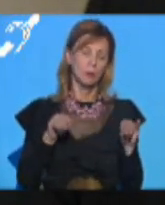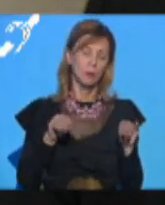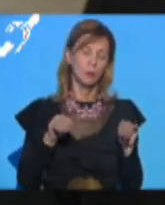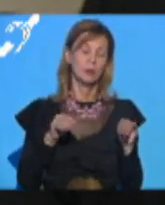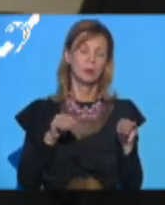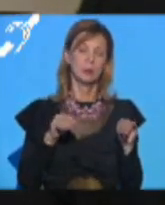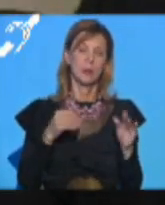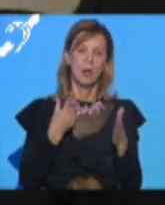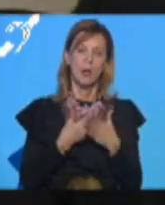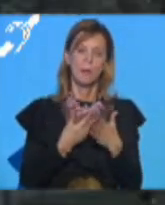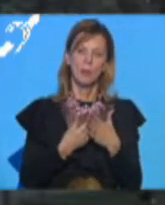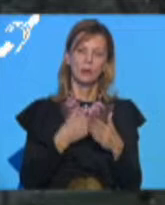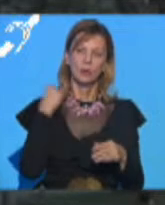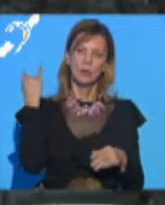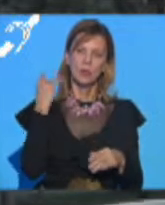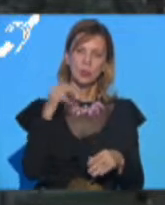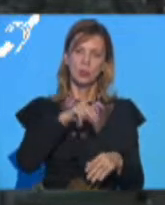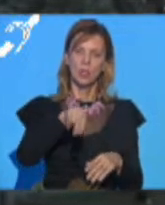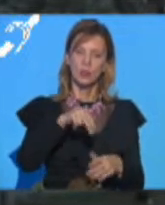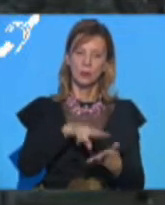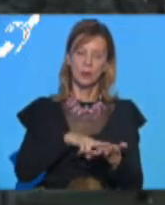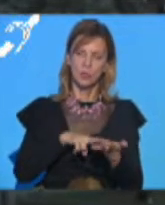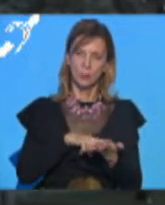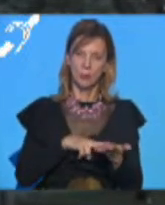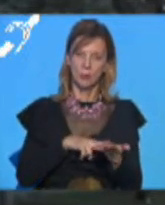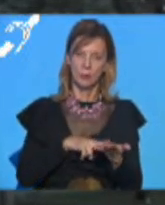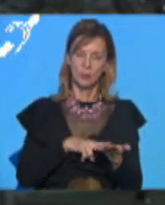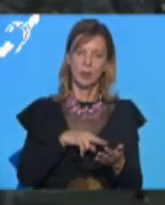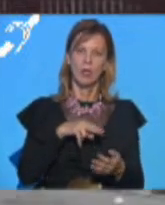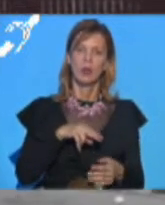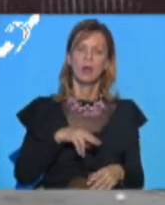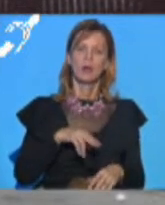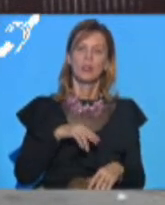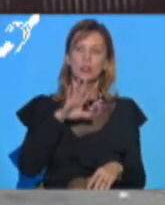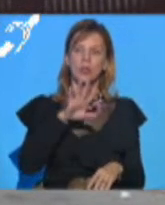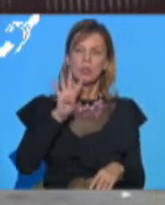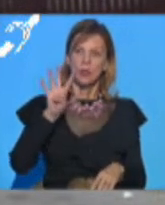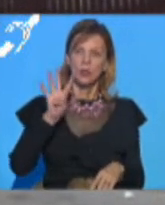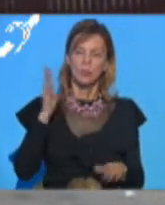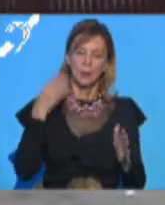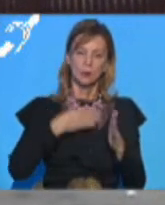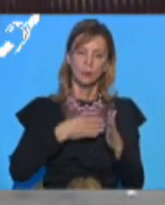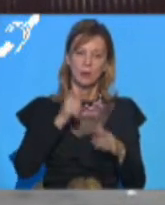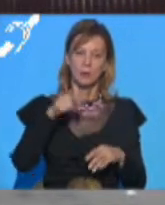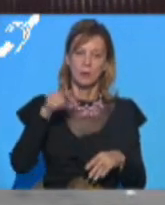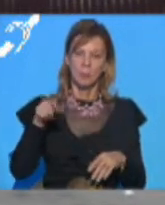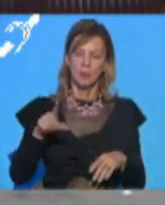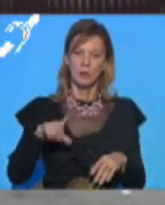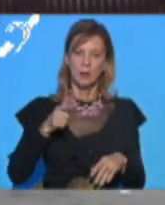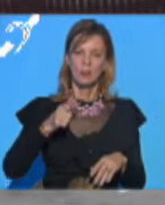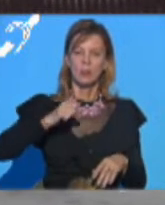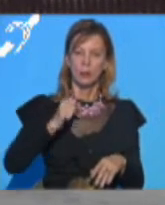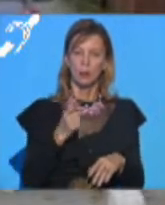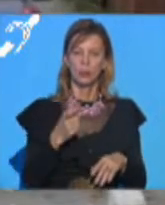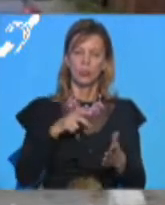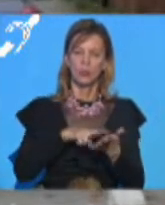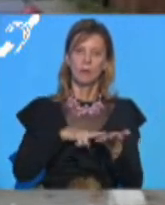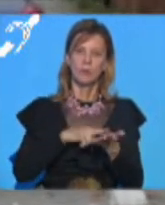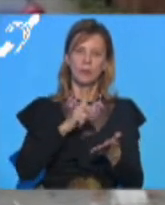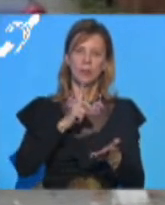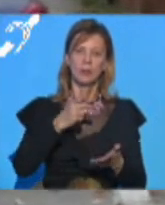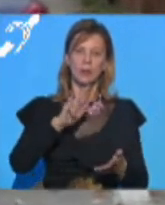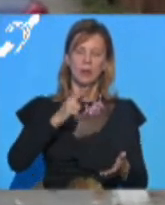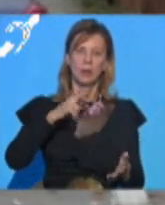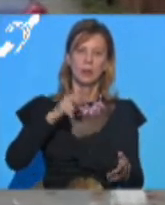record pentru istoria județului nostru. Printre cei 54.000 de beneficiari ai proiectului se numără locuitori din Râmnicu Vâlcea,